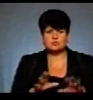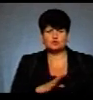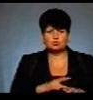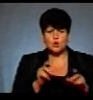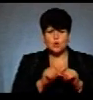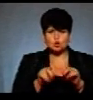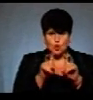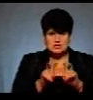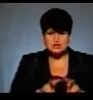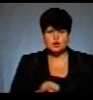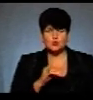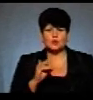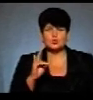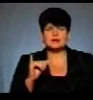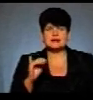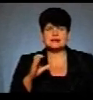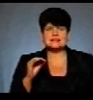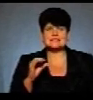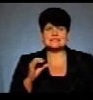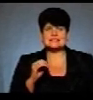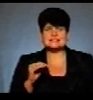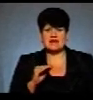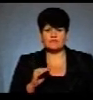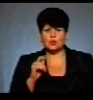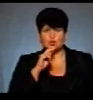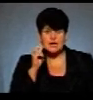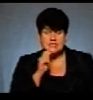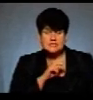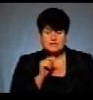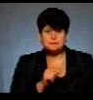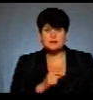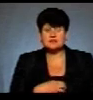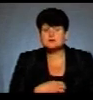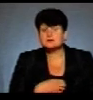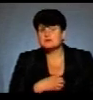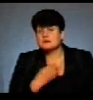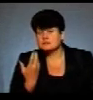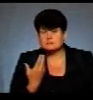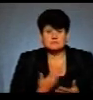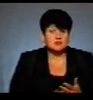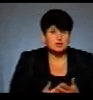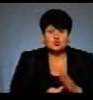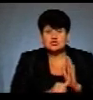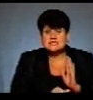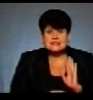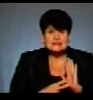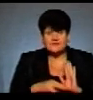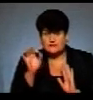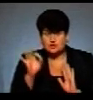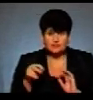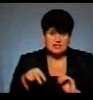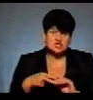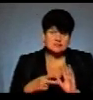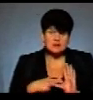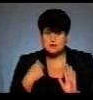дослідження ЮНІСЕФ в Україні і жахлива статистика, яка показала, що 67% у